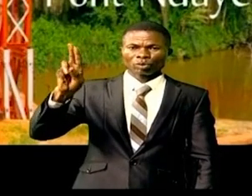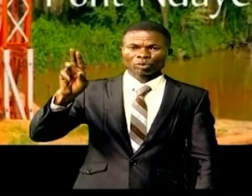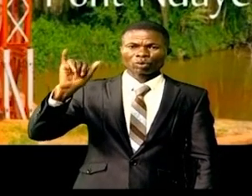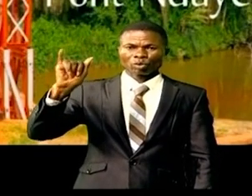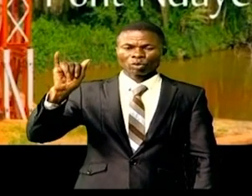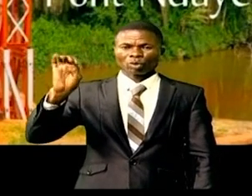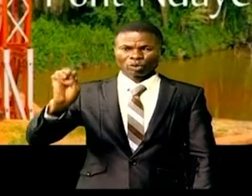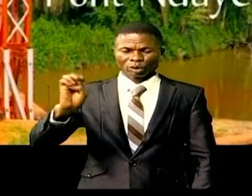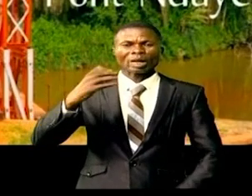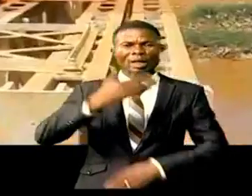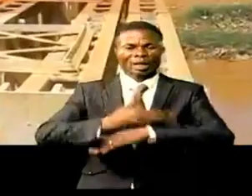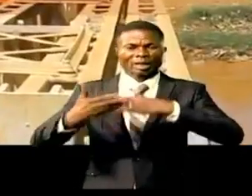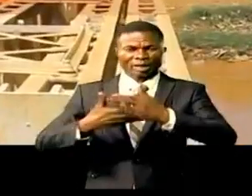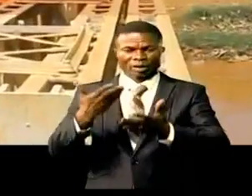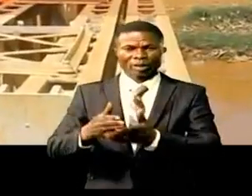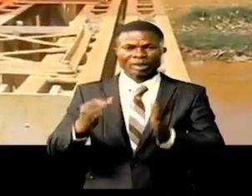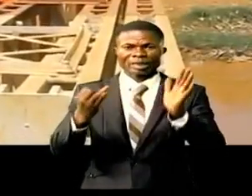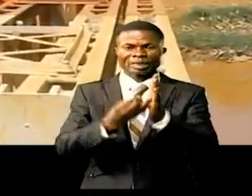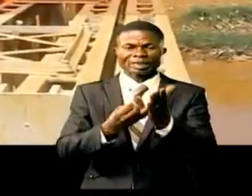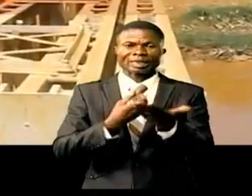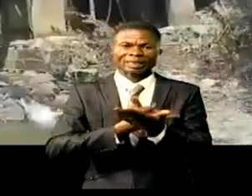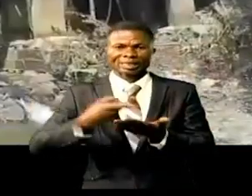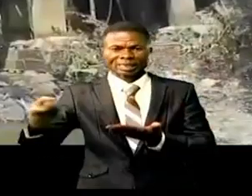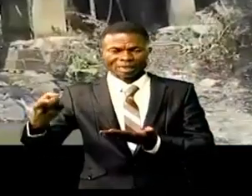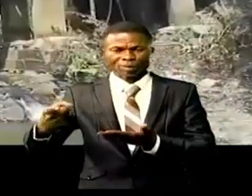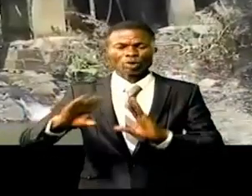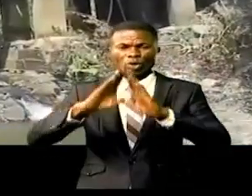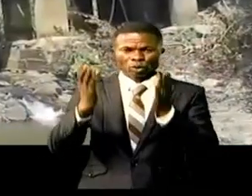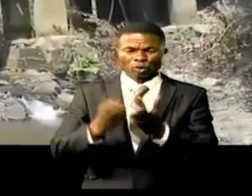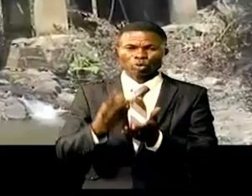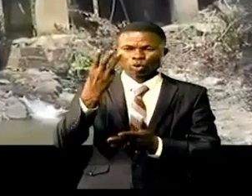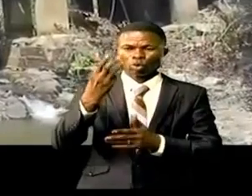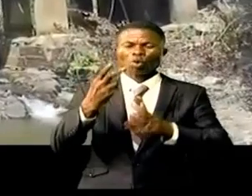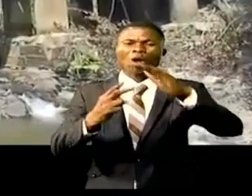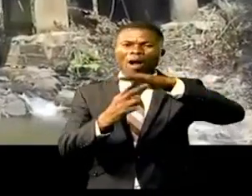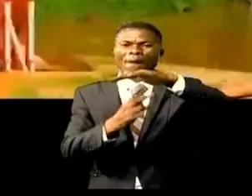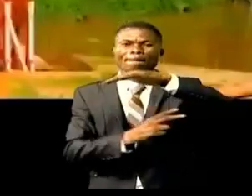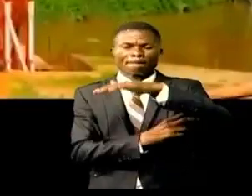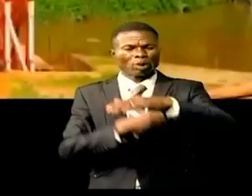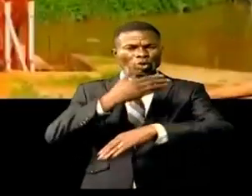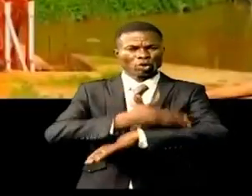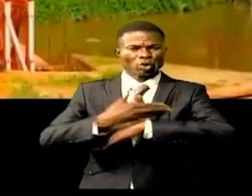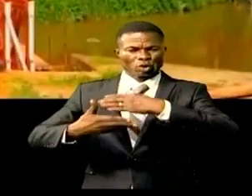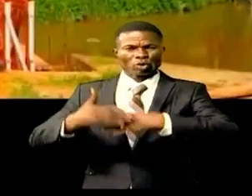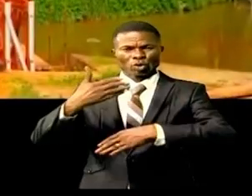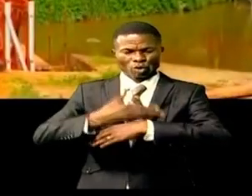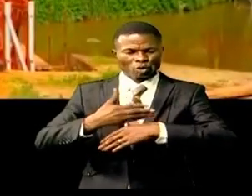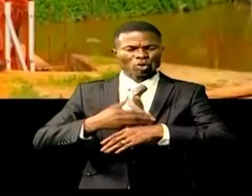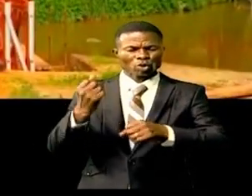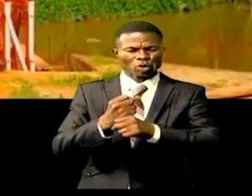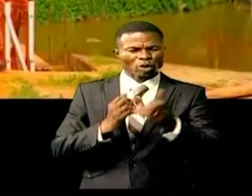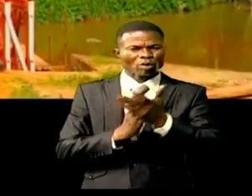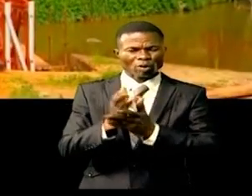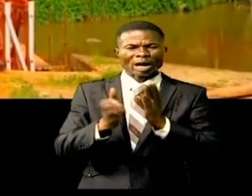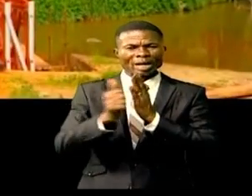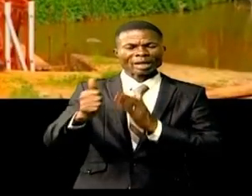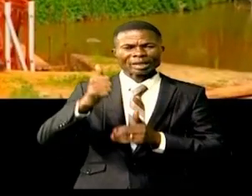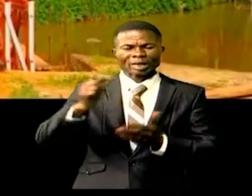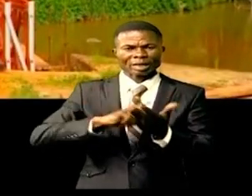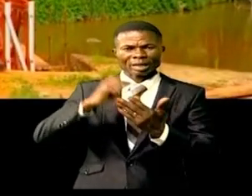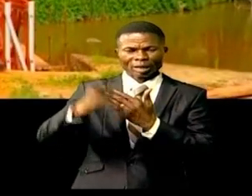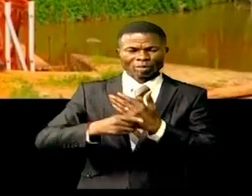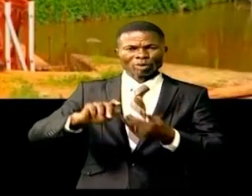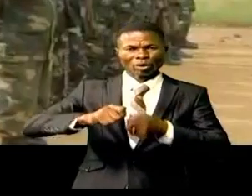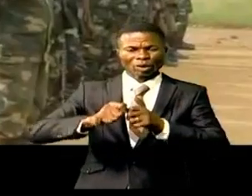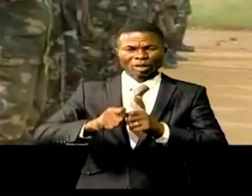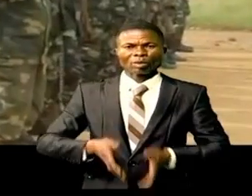par l'office de route. Pendant 7 semaines environ, tous ces trois ouvrages ont été réhabilités avec professionnalisme grâce au programme d'entretien